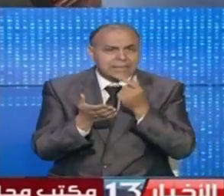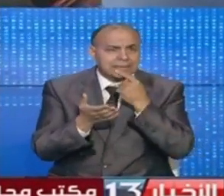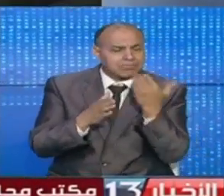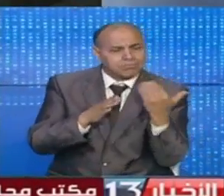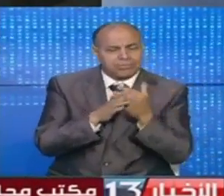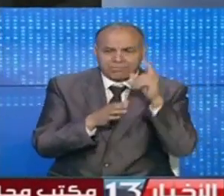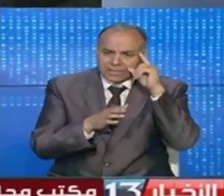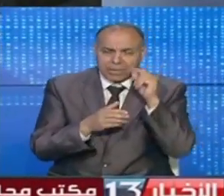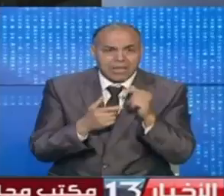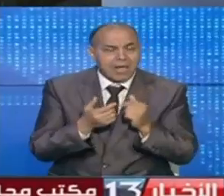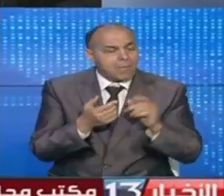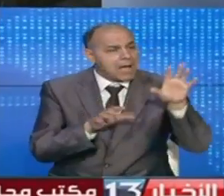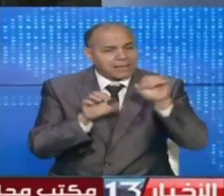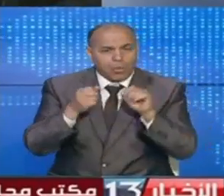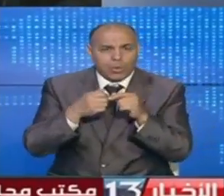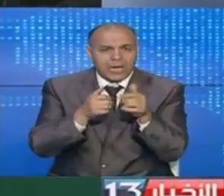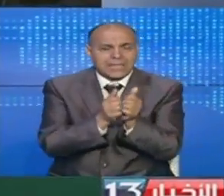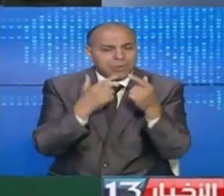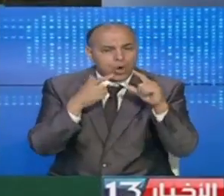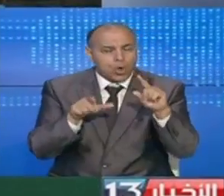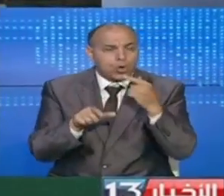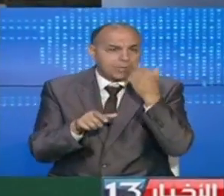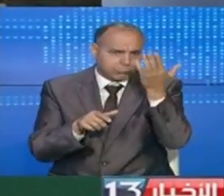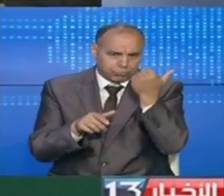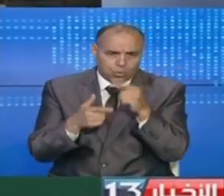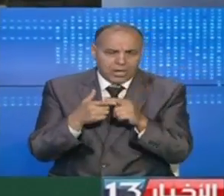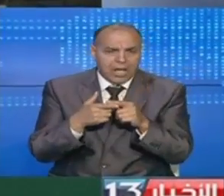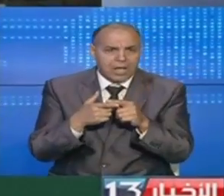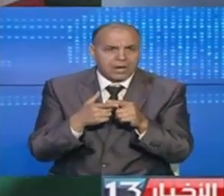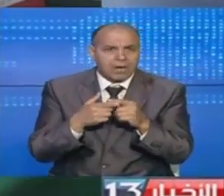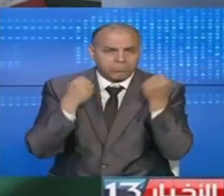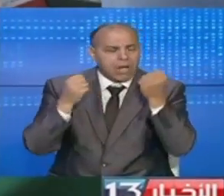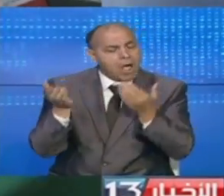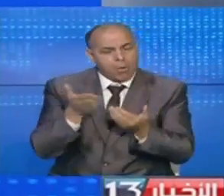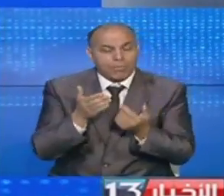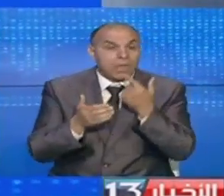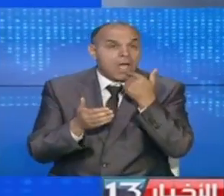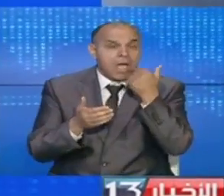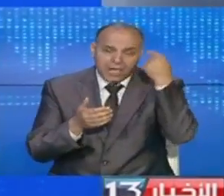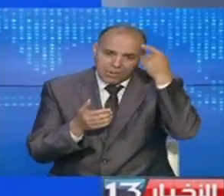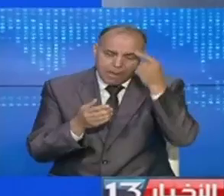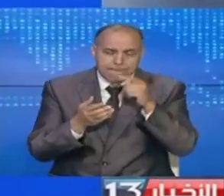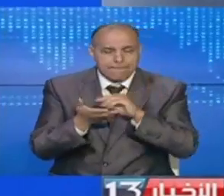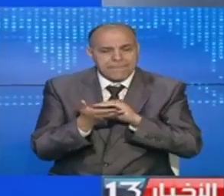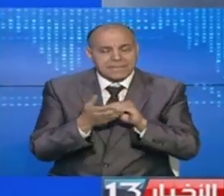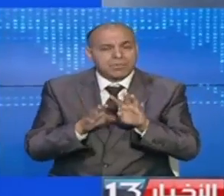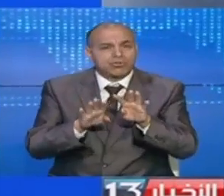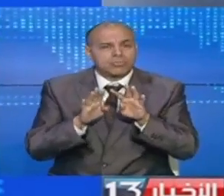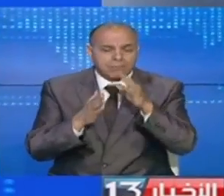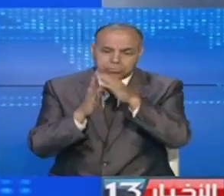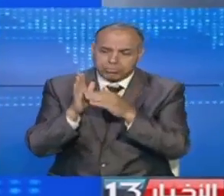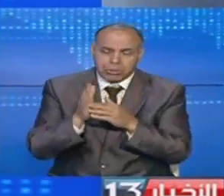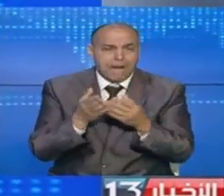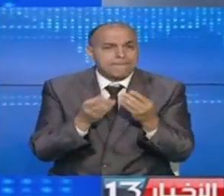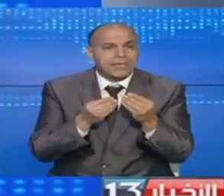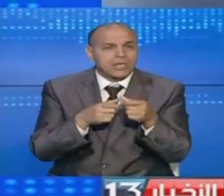التدخل في ليبيا، مع دعوة كتلة الحزب الحر الدستوري إلى رفع اعتصامه. كما نظر مكتب المجلس في البيان الصادر عن